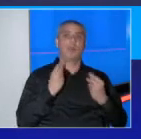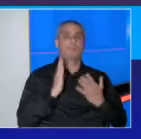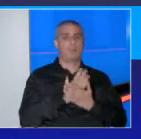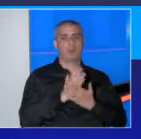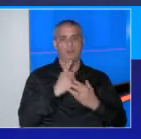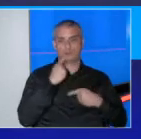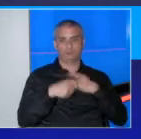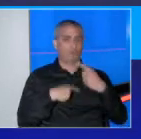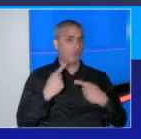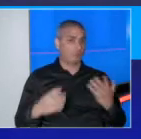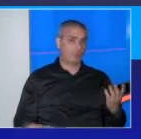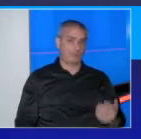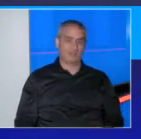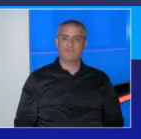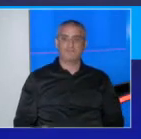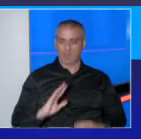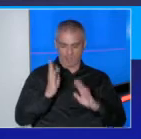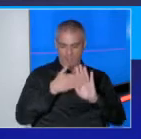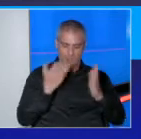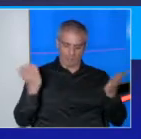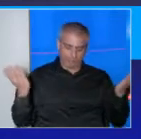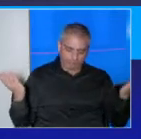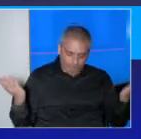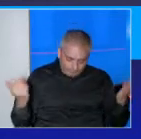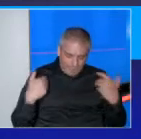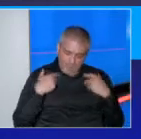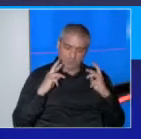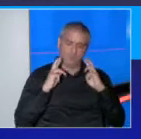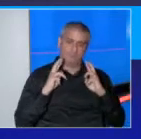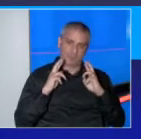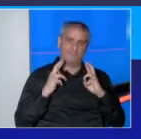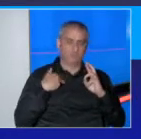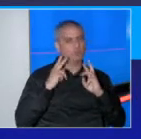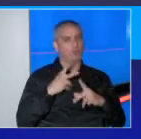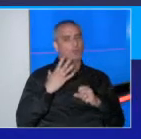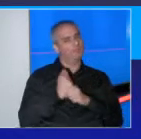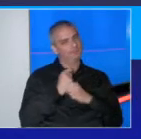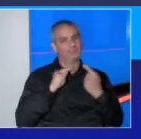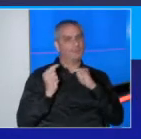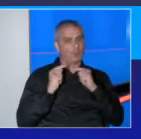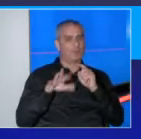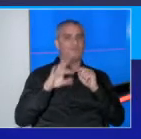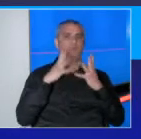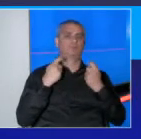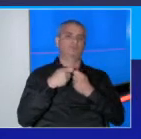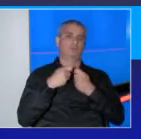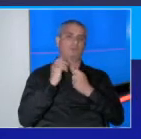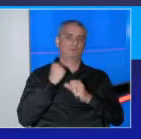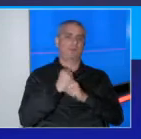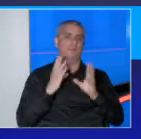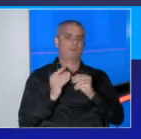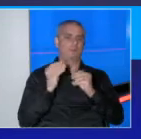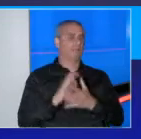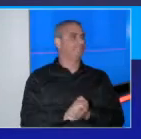החלטות בשנה, ולא כל הדברים קונטרוברסליים. אני מאוד מקווה שנוכל לעמוד במחלוקות ולמצוא את המשותף כדי לעבוד ביחד